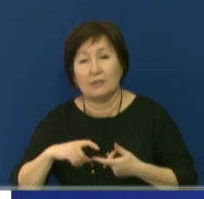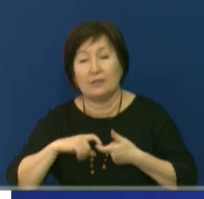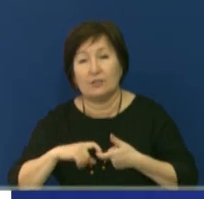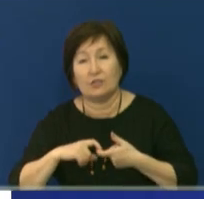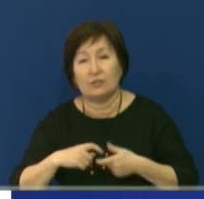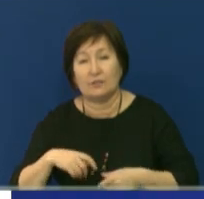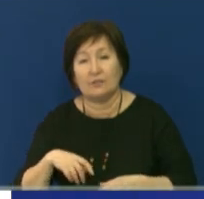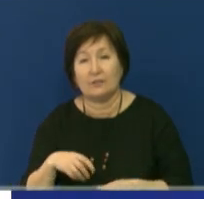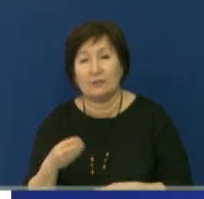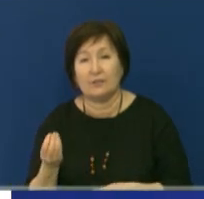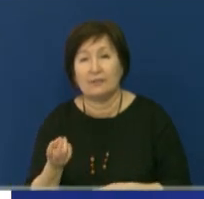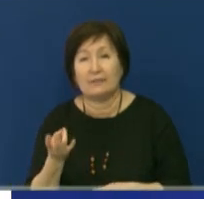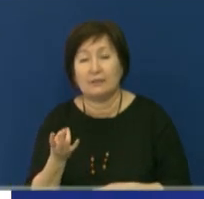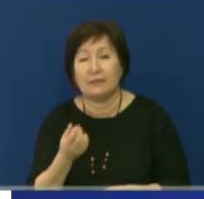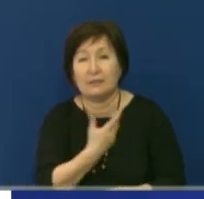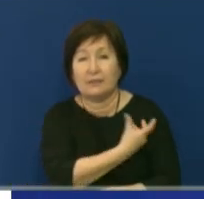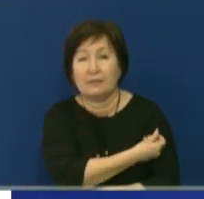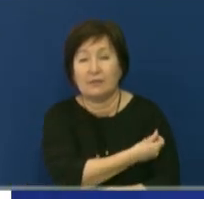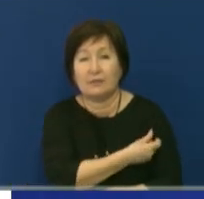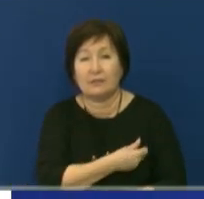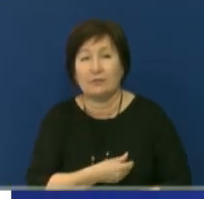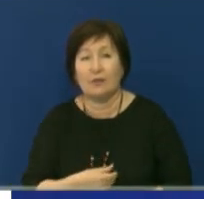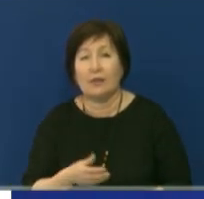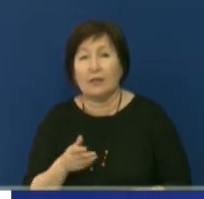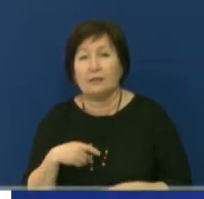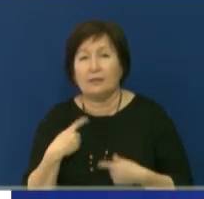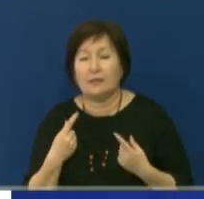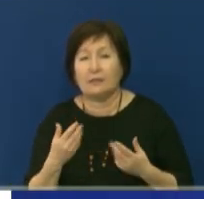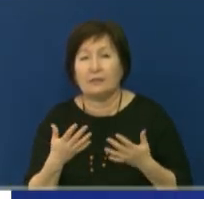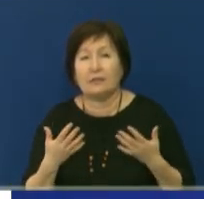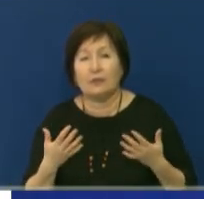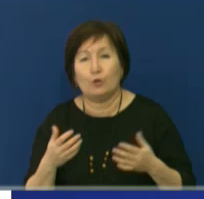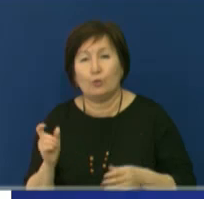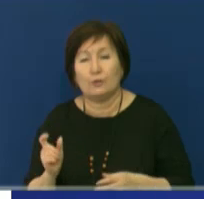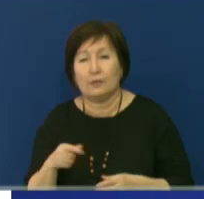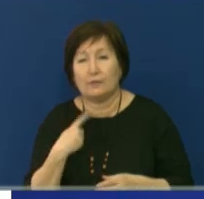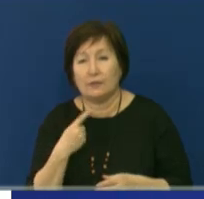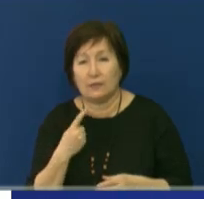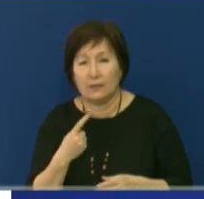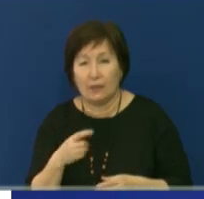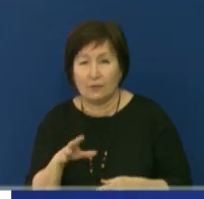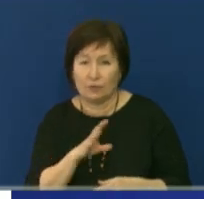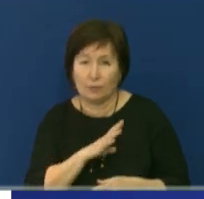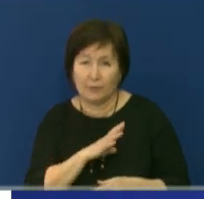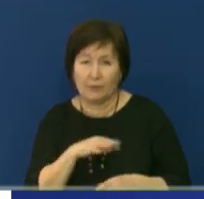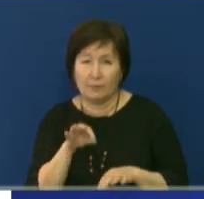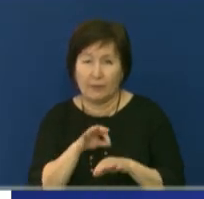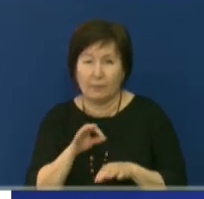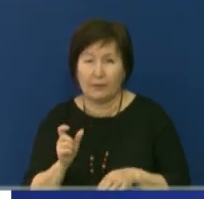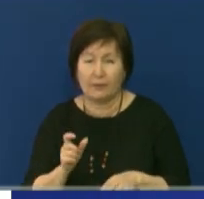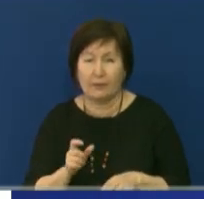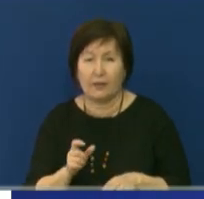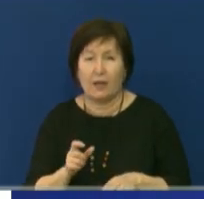Кейбір ем қабылдаушылар, мен коронавируспен ауырғанмын, маған егілудің не қажеті бар деп сұрап жатады. Біз оларға түсіндіреміз. Науқас ауырған